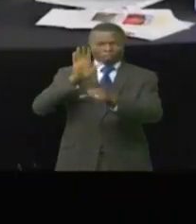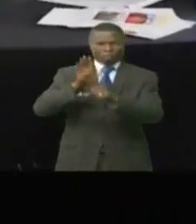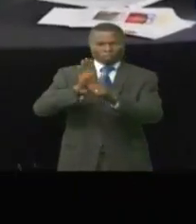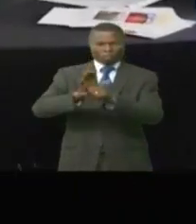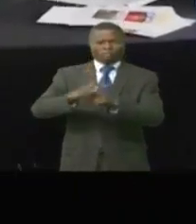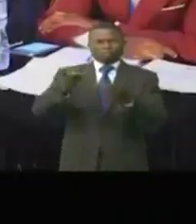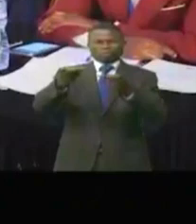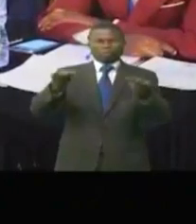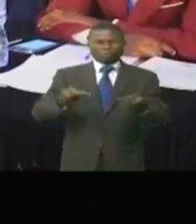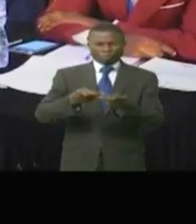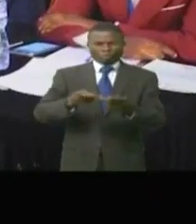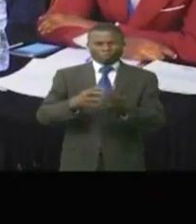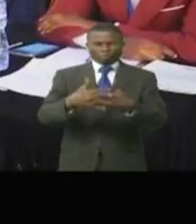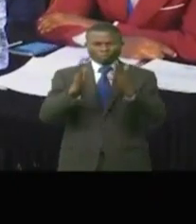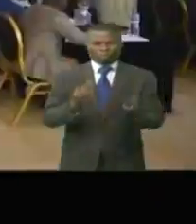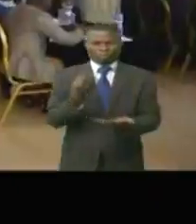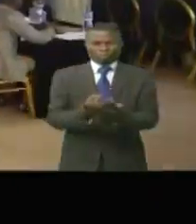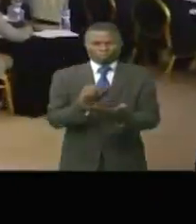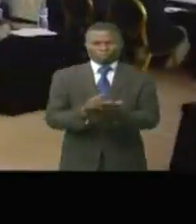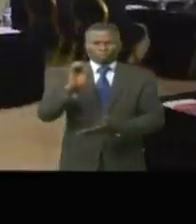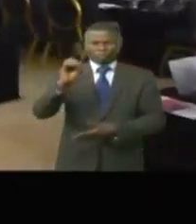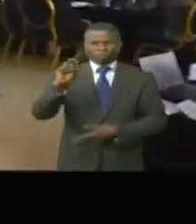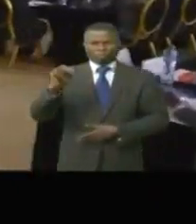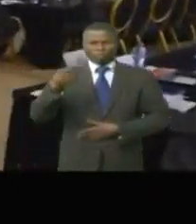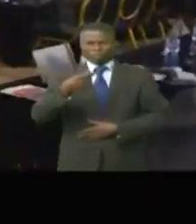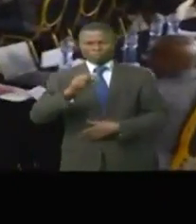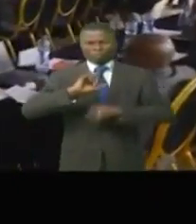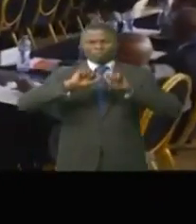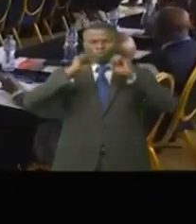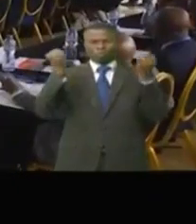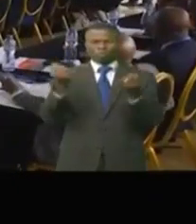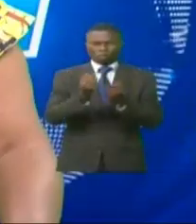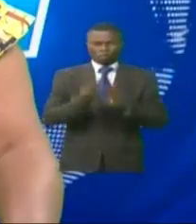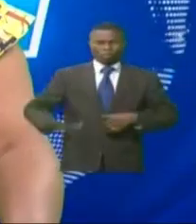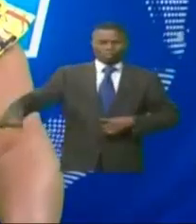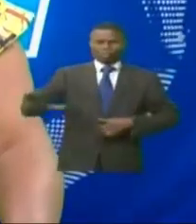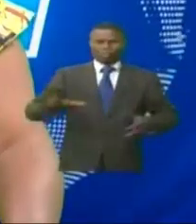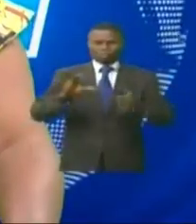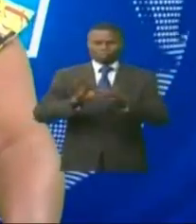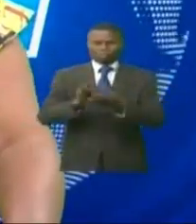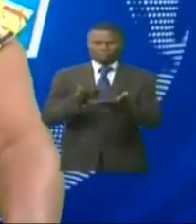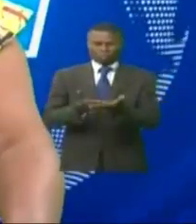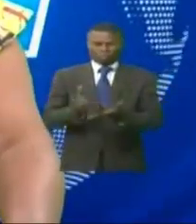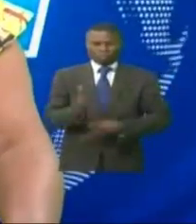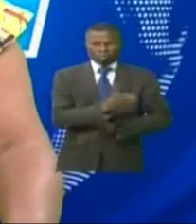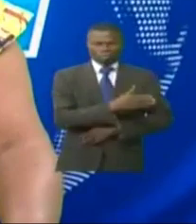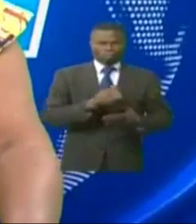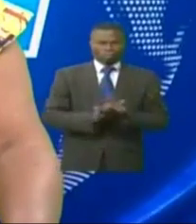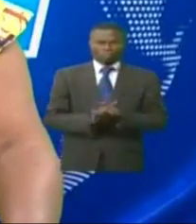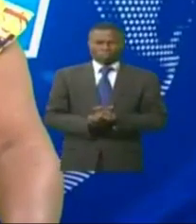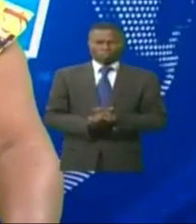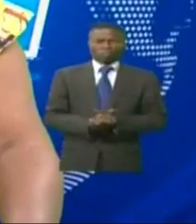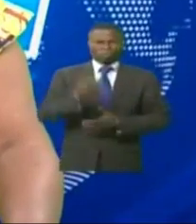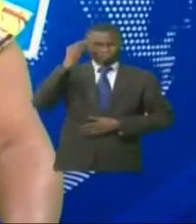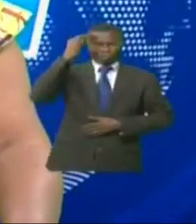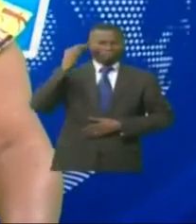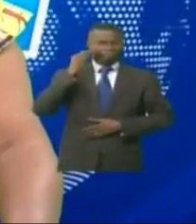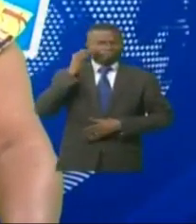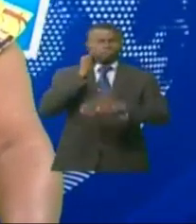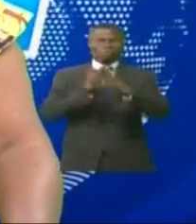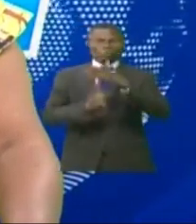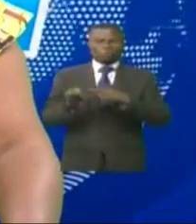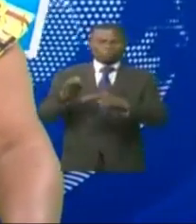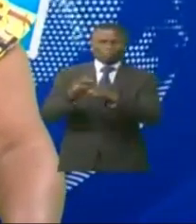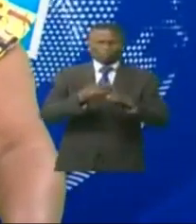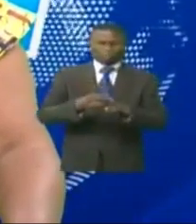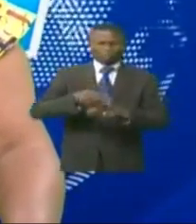de partenaires financiers, ONG et agences du système de l'ONU. Et Gratien Saka, la ministre de l'Intérieur,